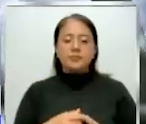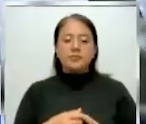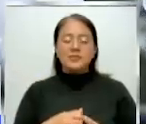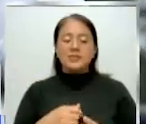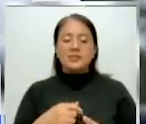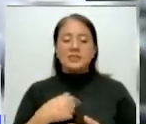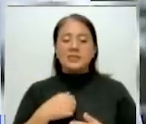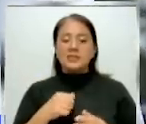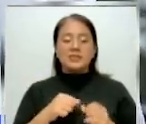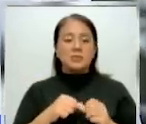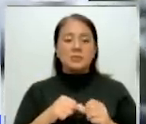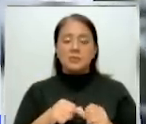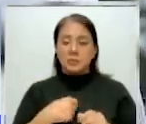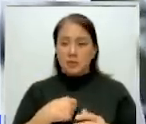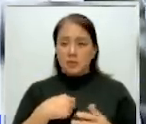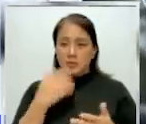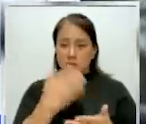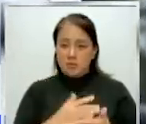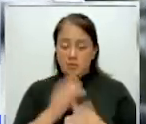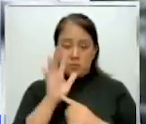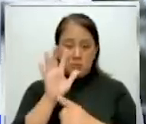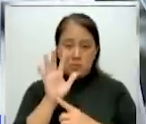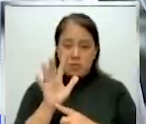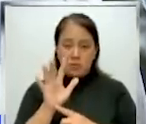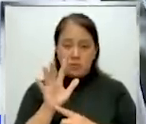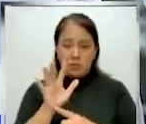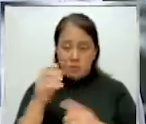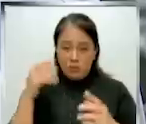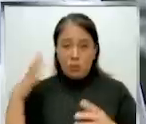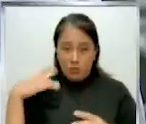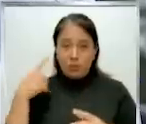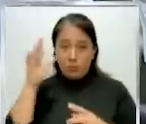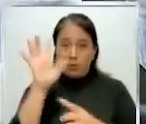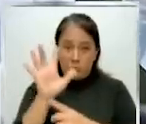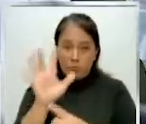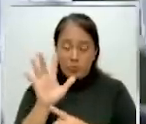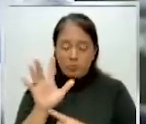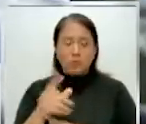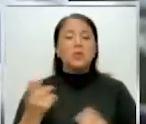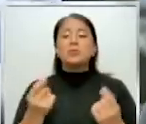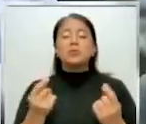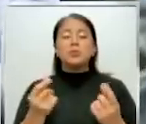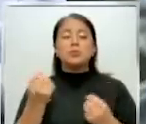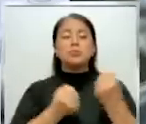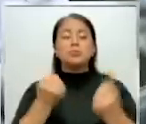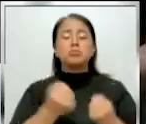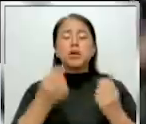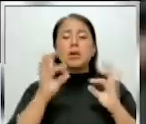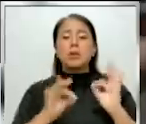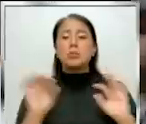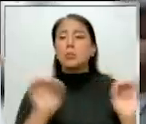pasada. Aabutin pa ba kaya na magtigil pasada kami dahil anong gagawin ng isang chuper kung wala na siyang